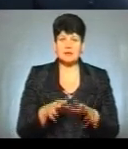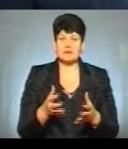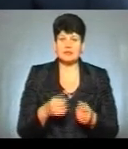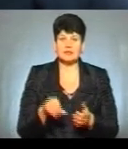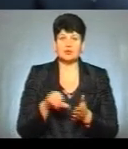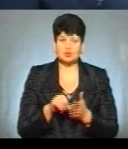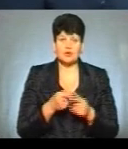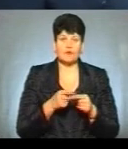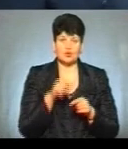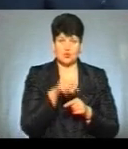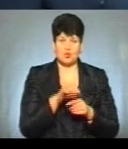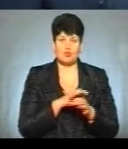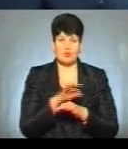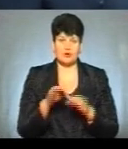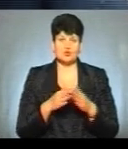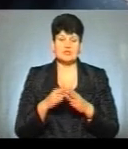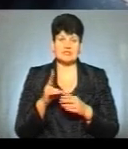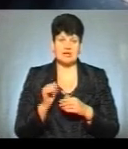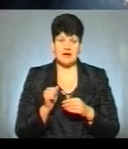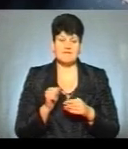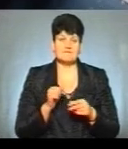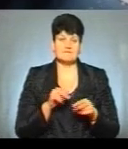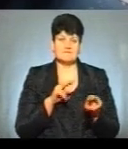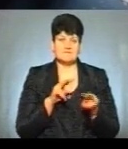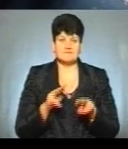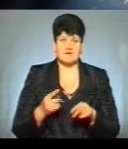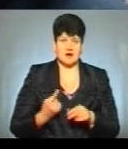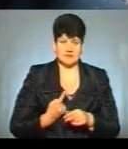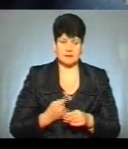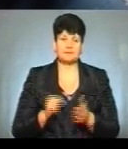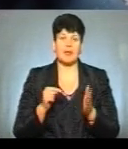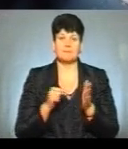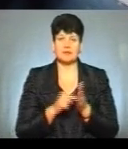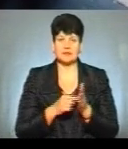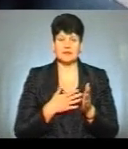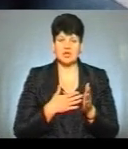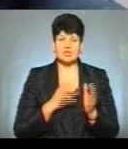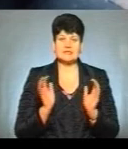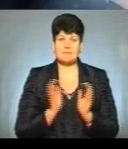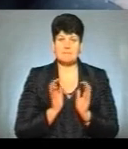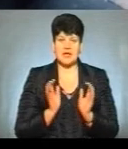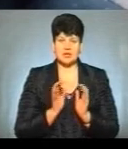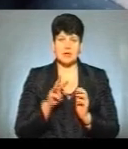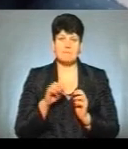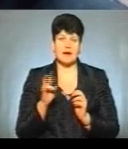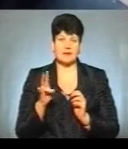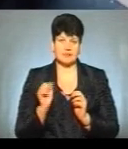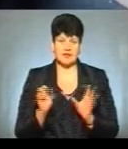взяти участь в даному проєкті «Сусідська варта». Мета наша – збереження